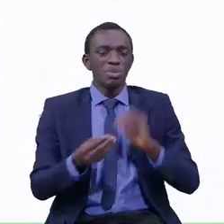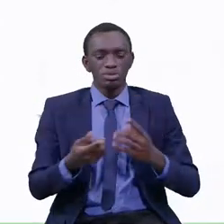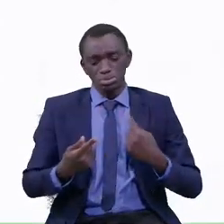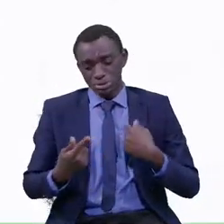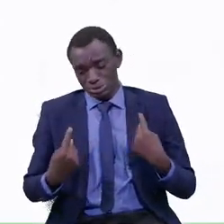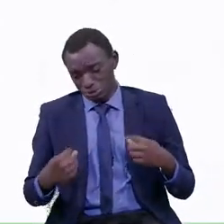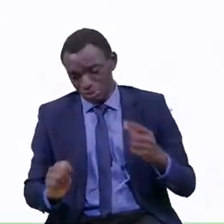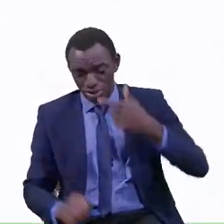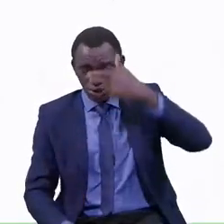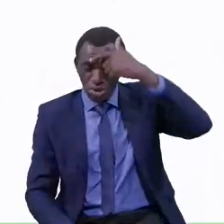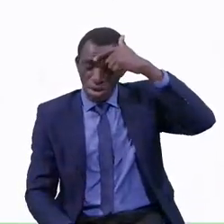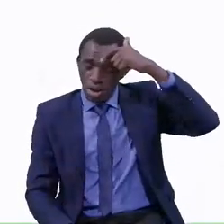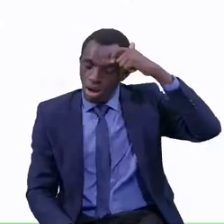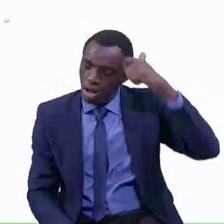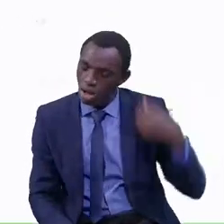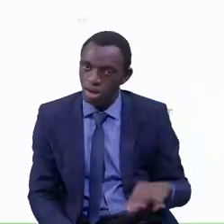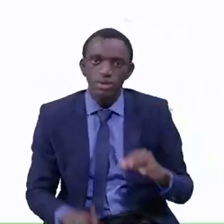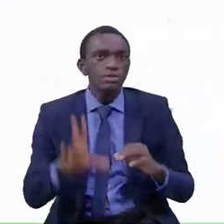de sueur.